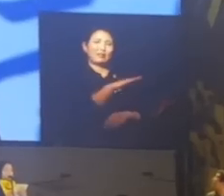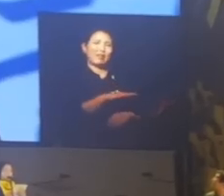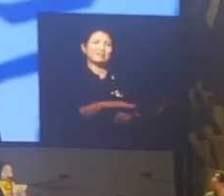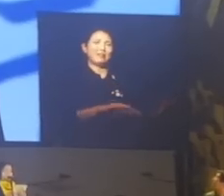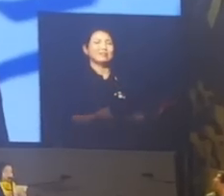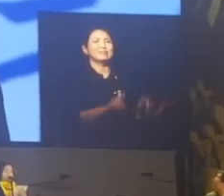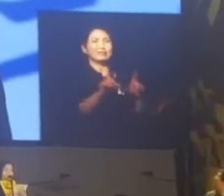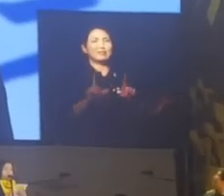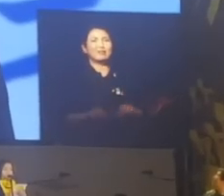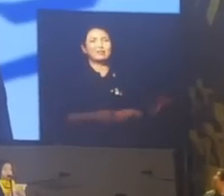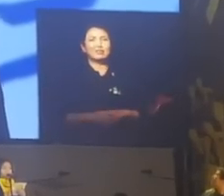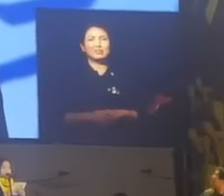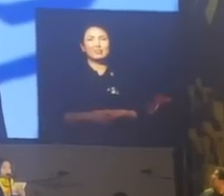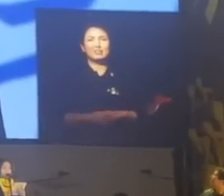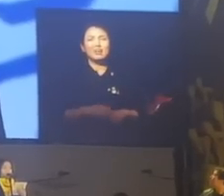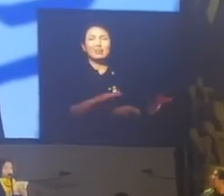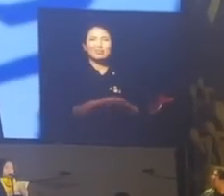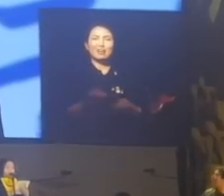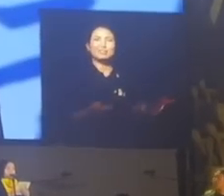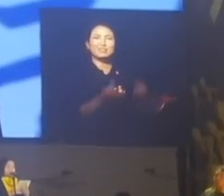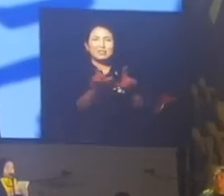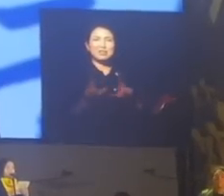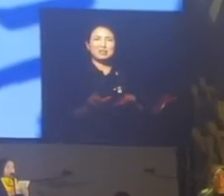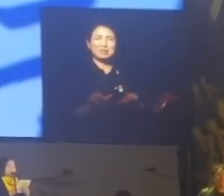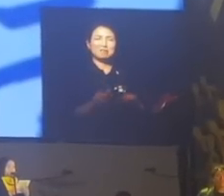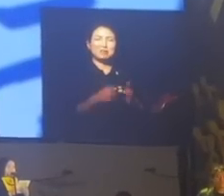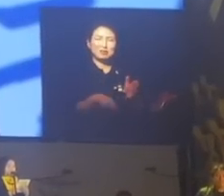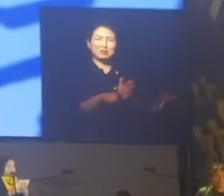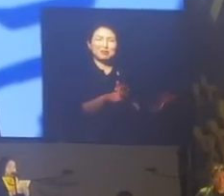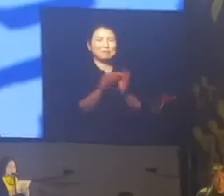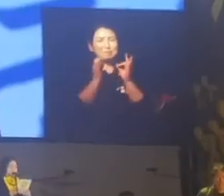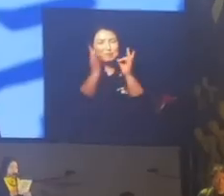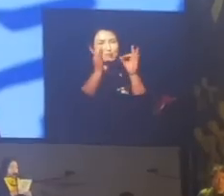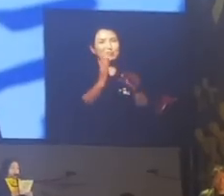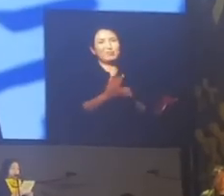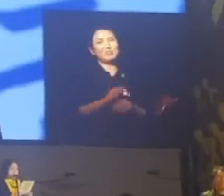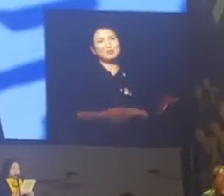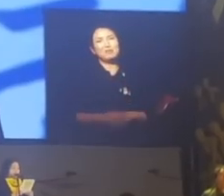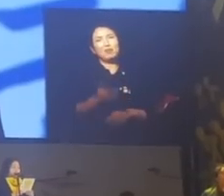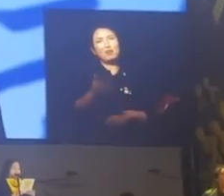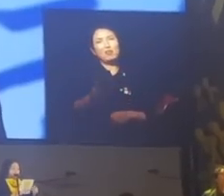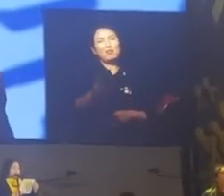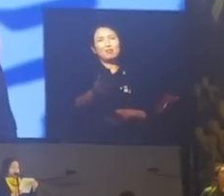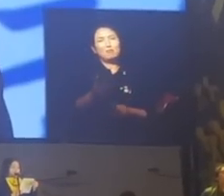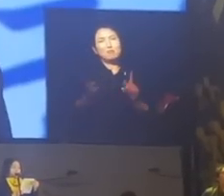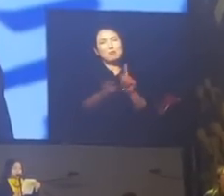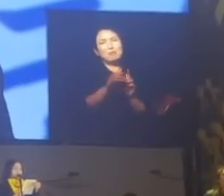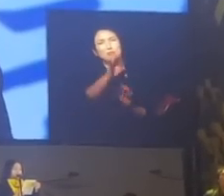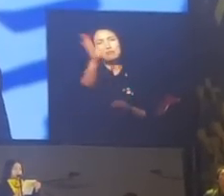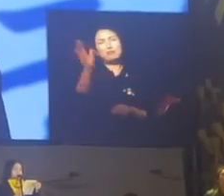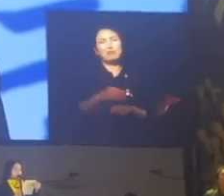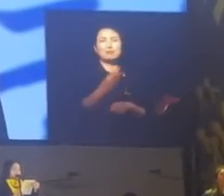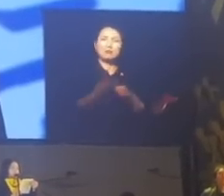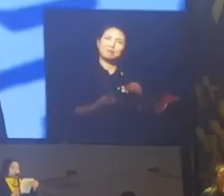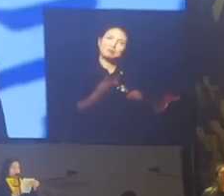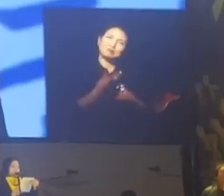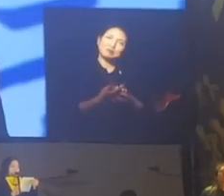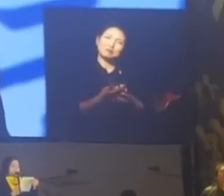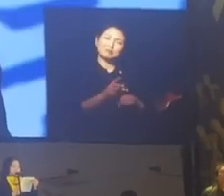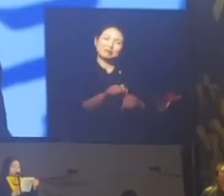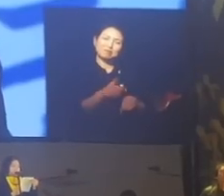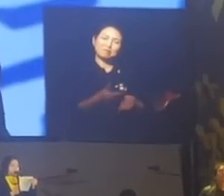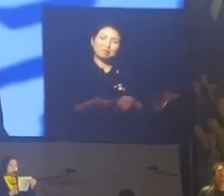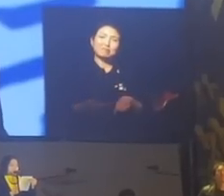지내고 있어. 잘 지내려고 애쓰고 있어. 너를 못본지 벌써 3년이란 시간이